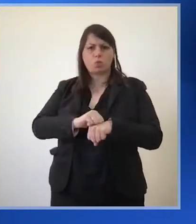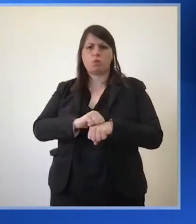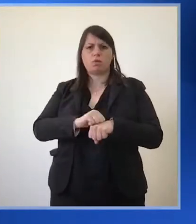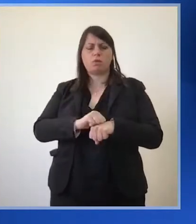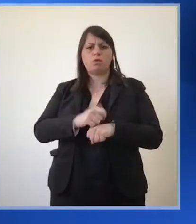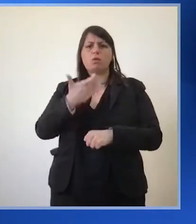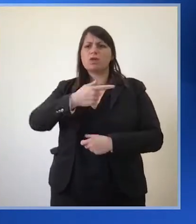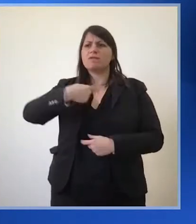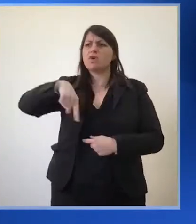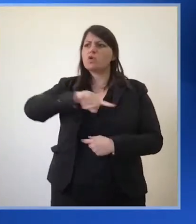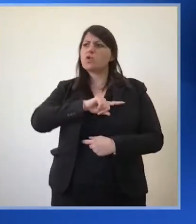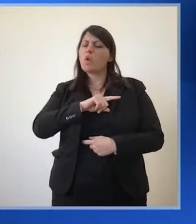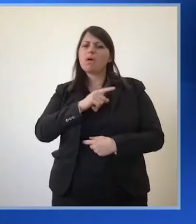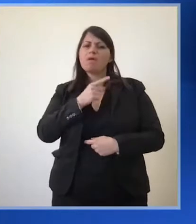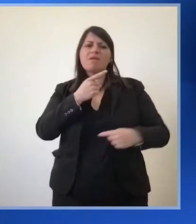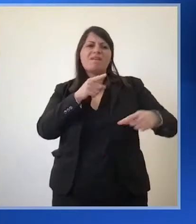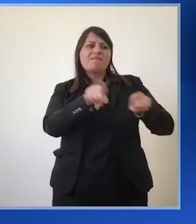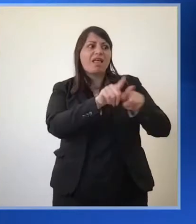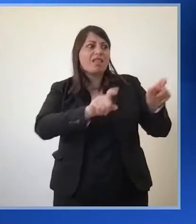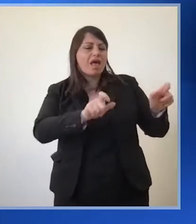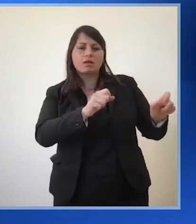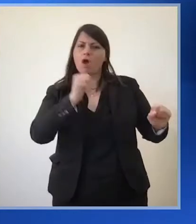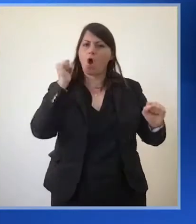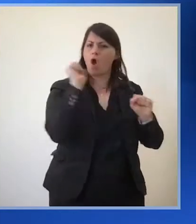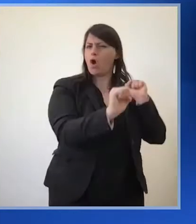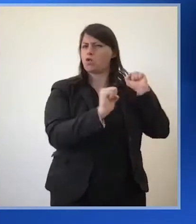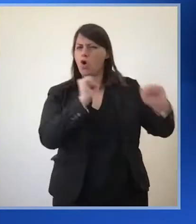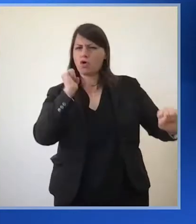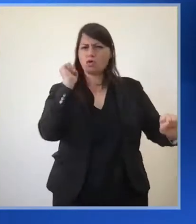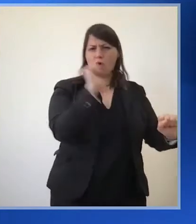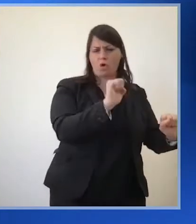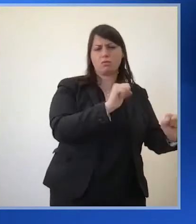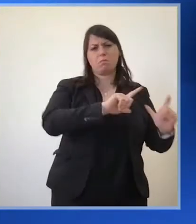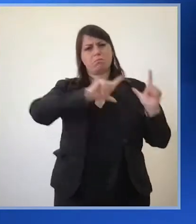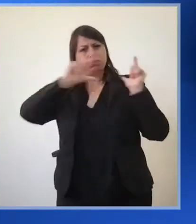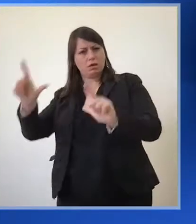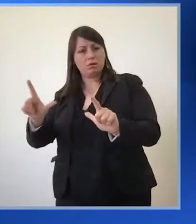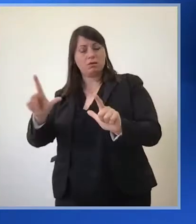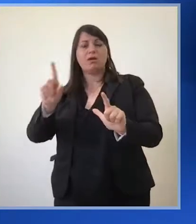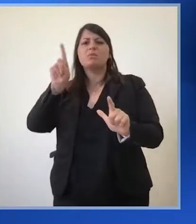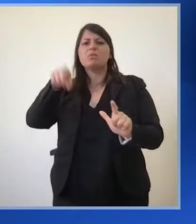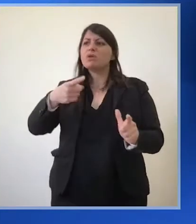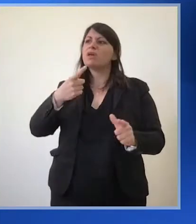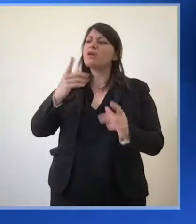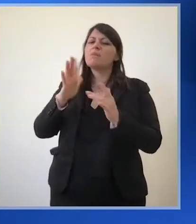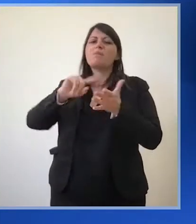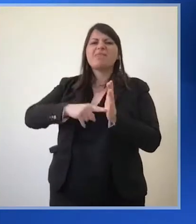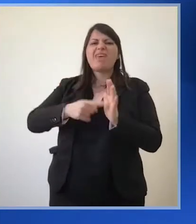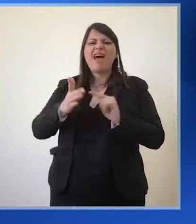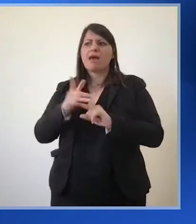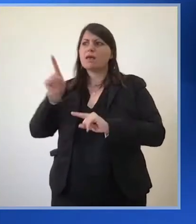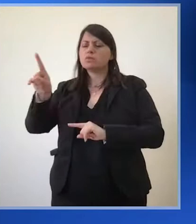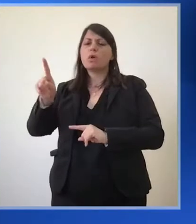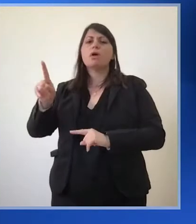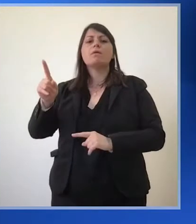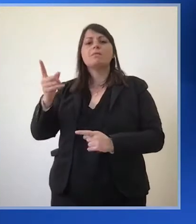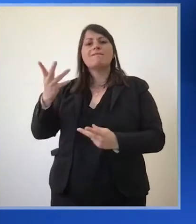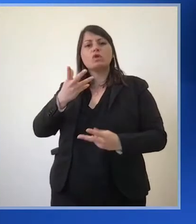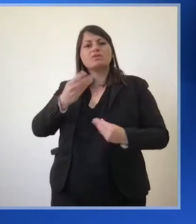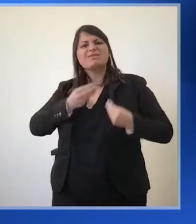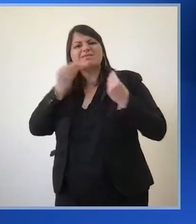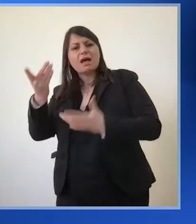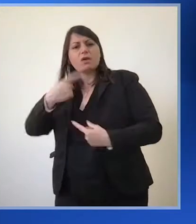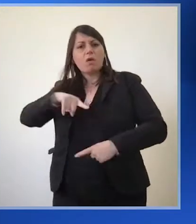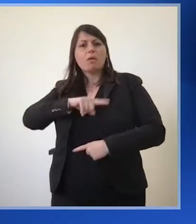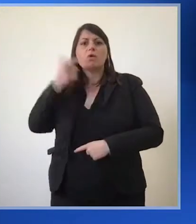dall'odio fratricida. E nostre perché Lui le porta per noi, non le ha cancellate dal suo corpo